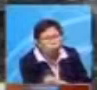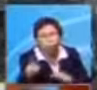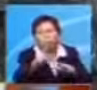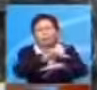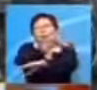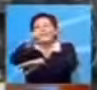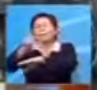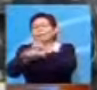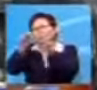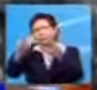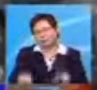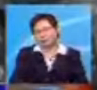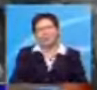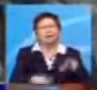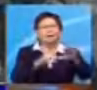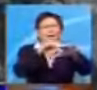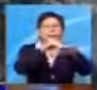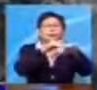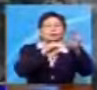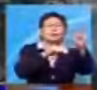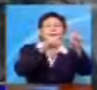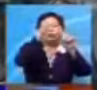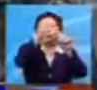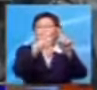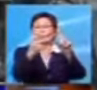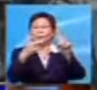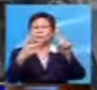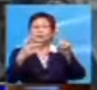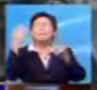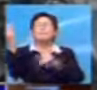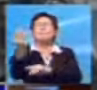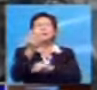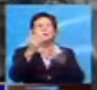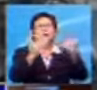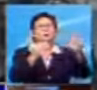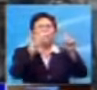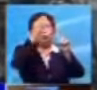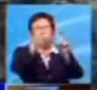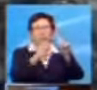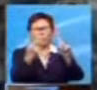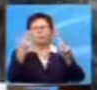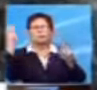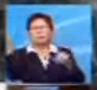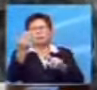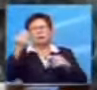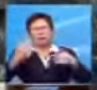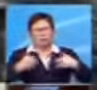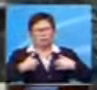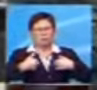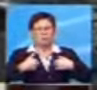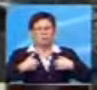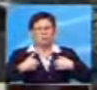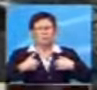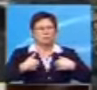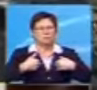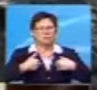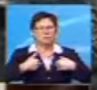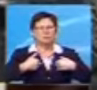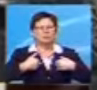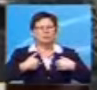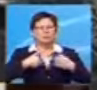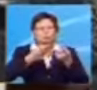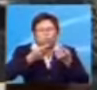memandangkan Pada 31 Mac biasanya ada ada pihak-pihak tertentu Cuba mengambil